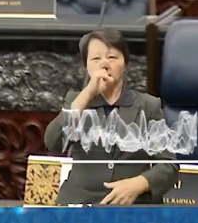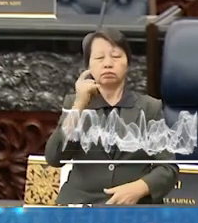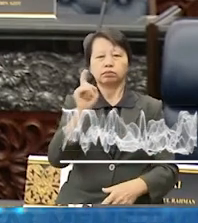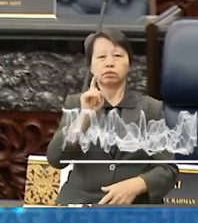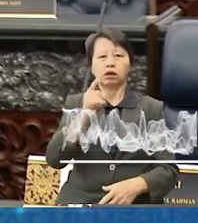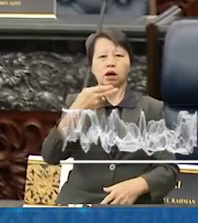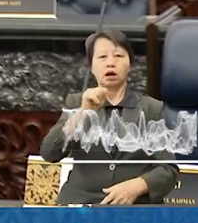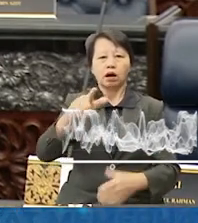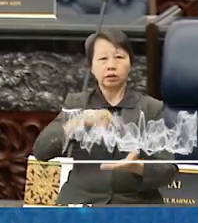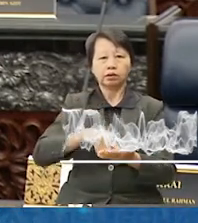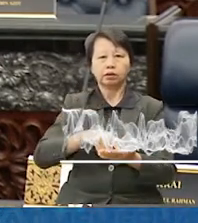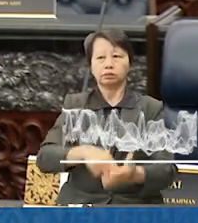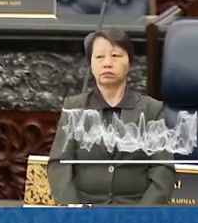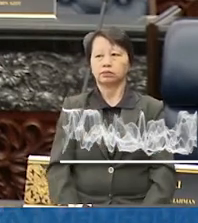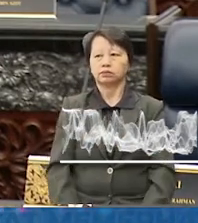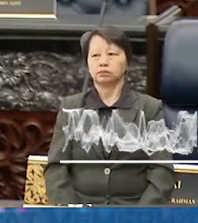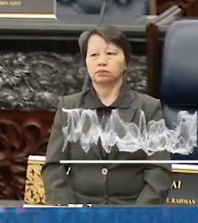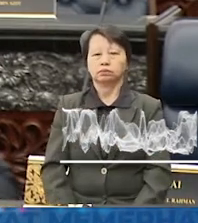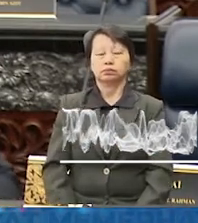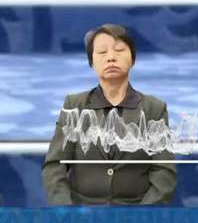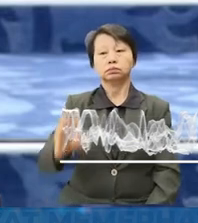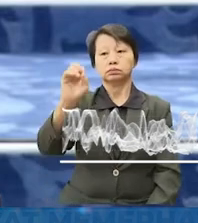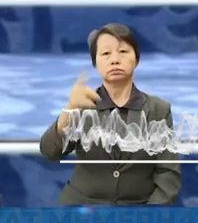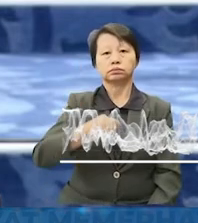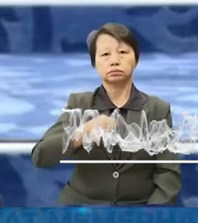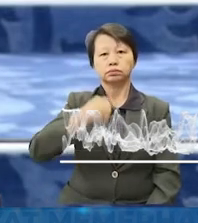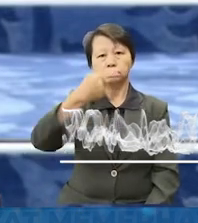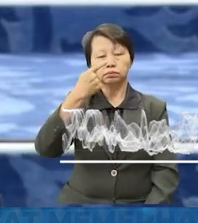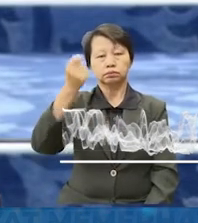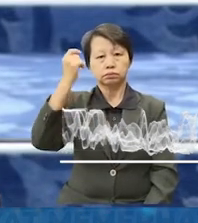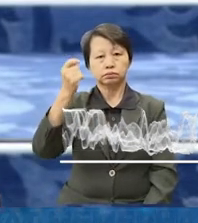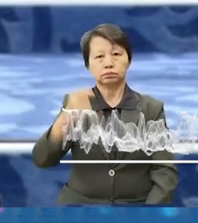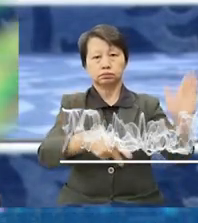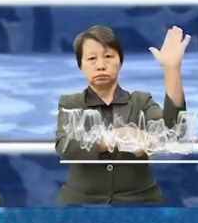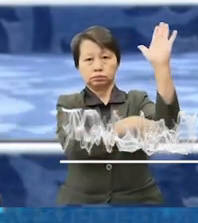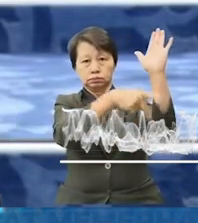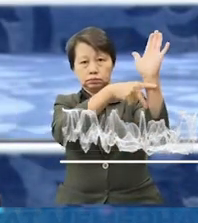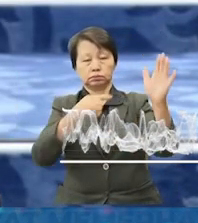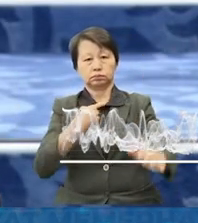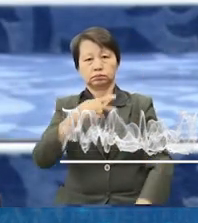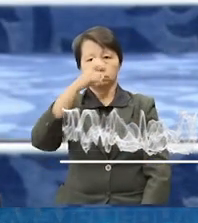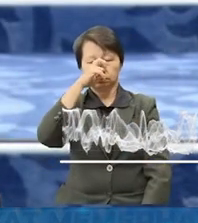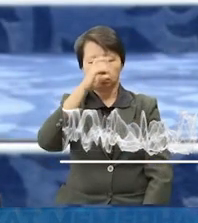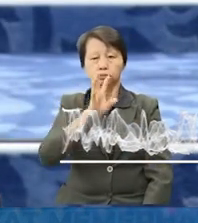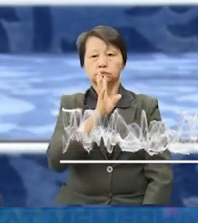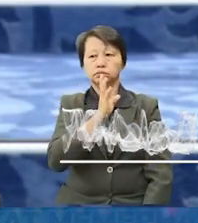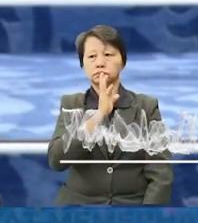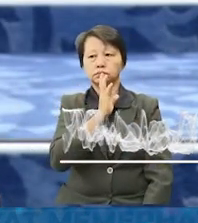dalam hal ini. Silakan. Baik, seperti saya sebut tadi, ya, macam di parlimen ini kita tegaskan. Bila saya berdiri,